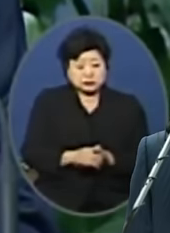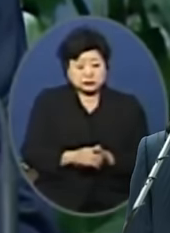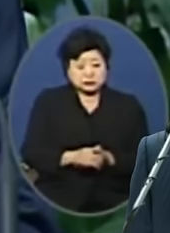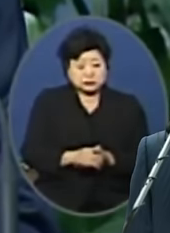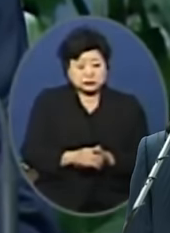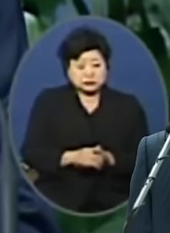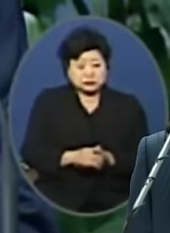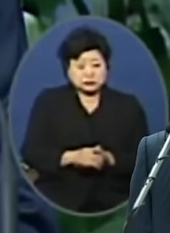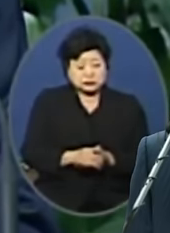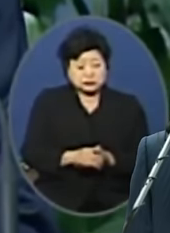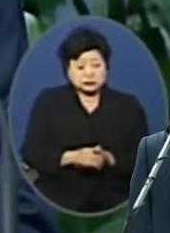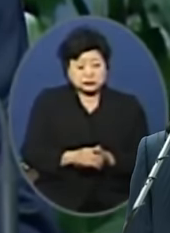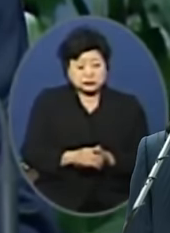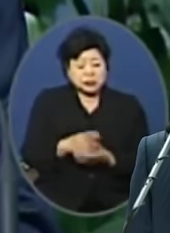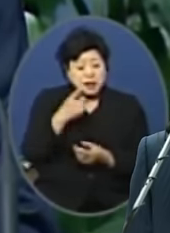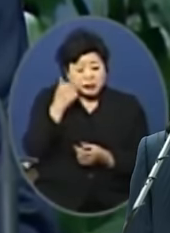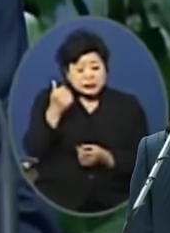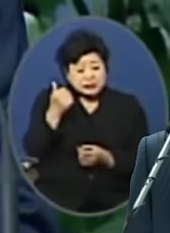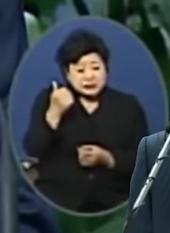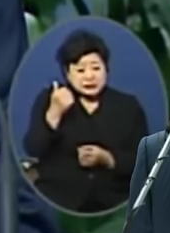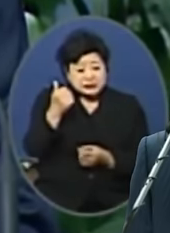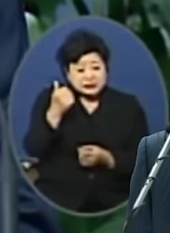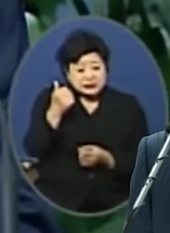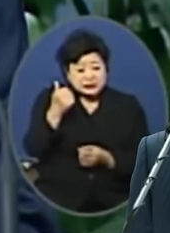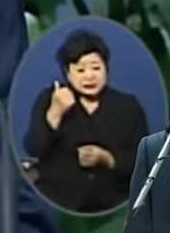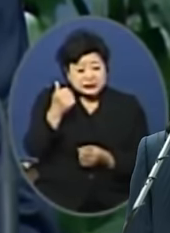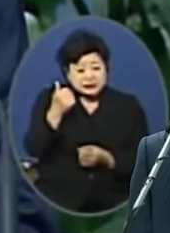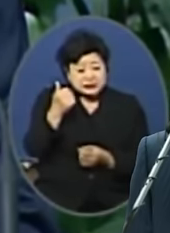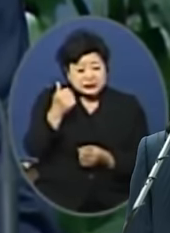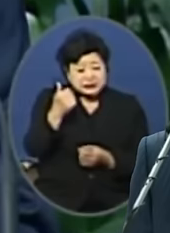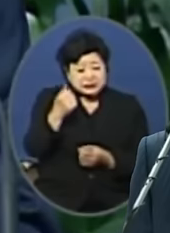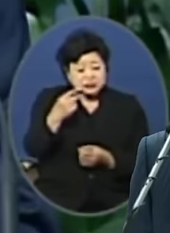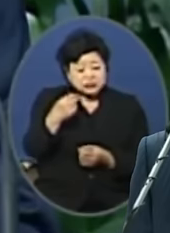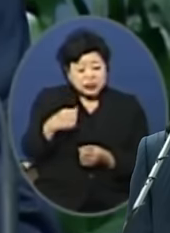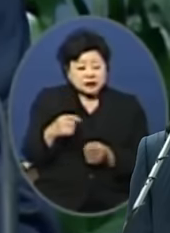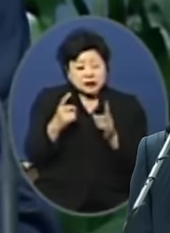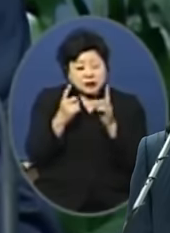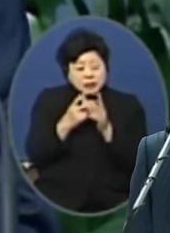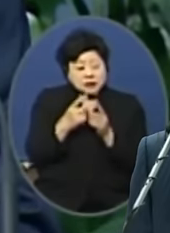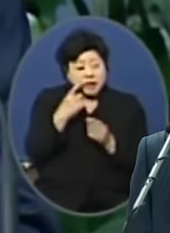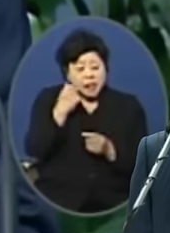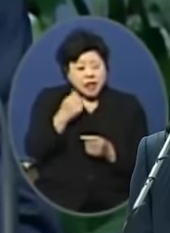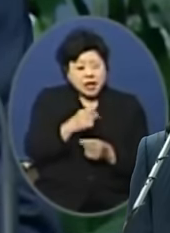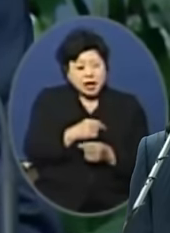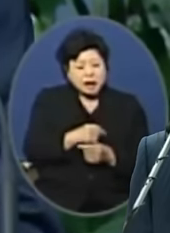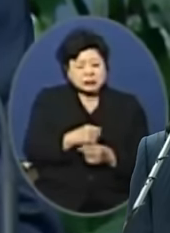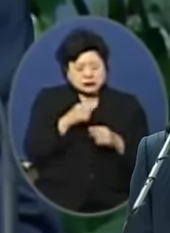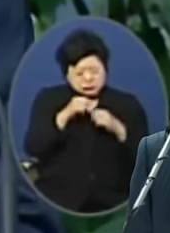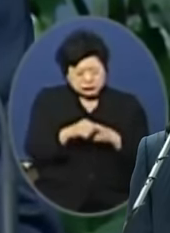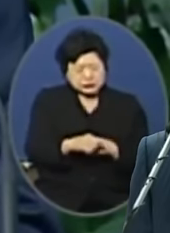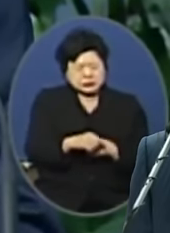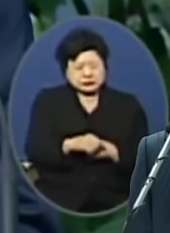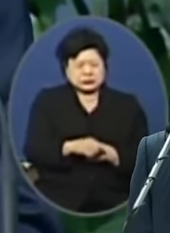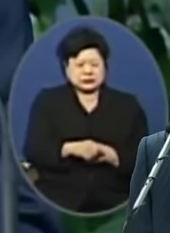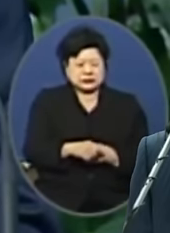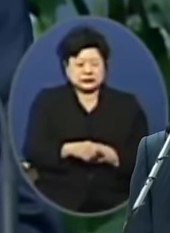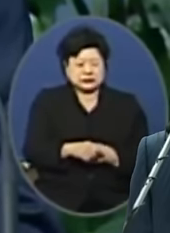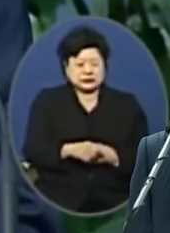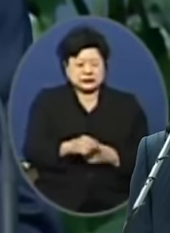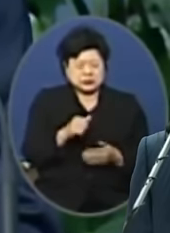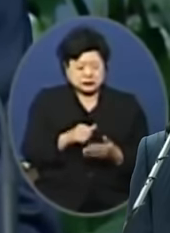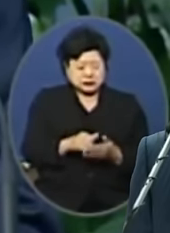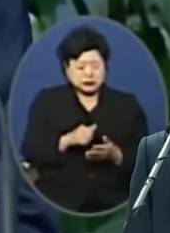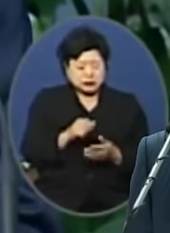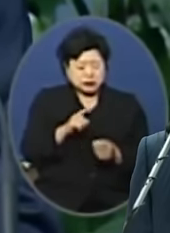사람이 아버지와 두 아들들을 만나봤는데 아버지는 폐인이 되었고 두 아들 중에 목적이 없다고